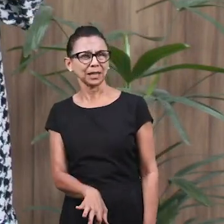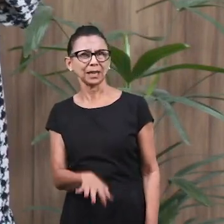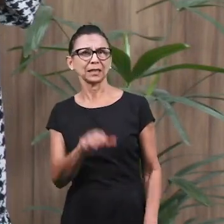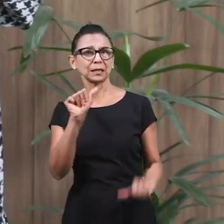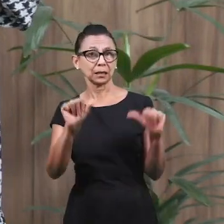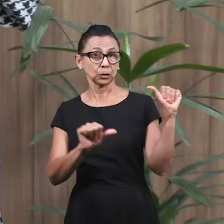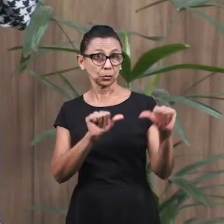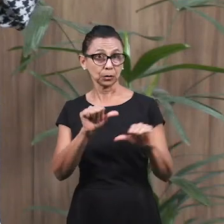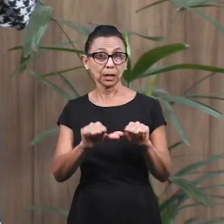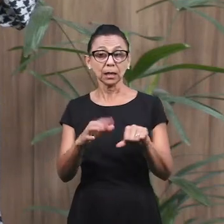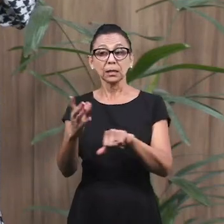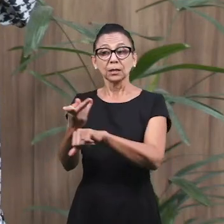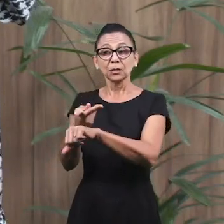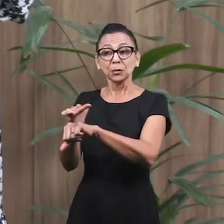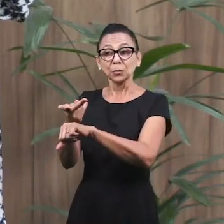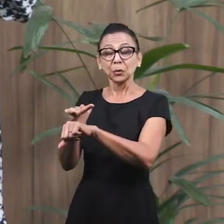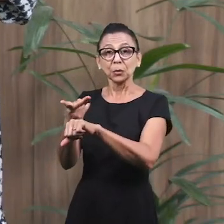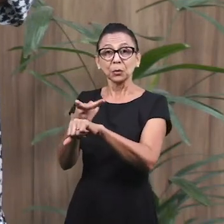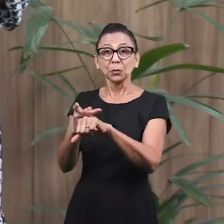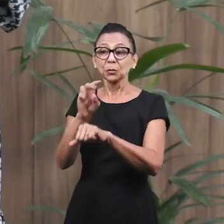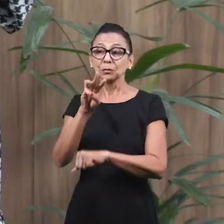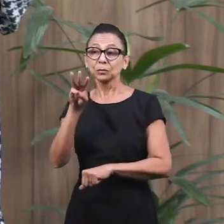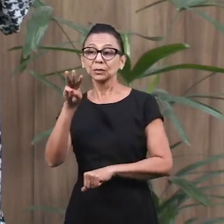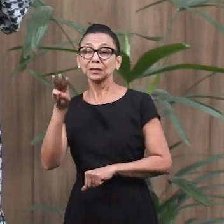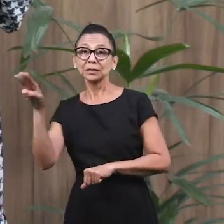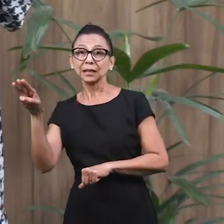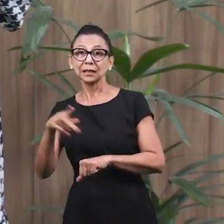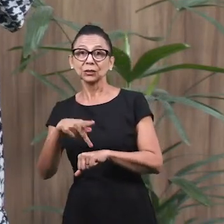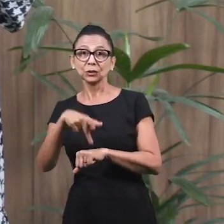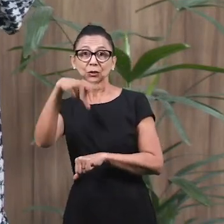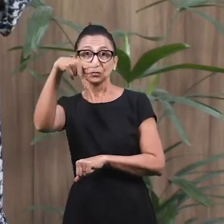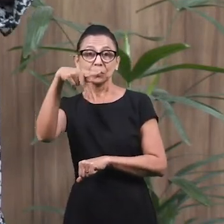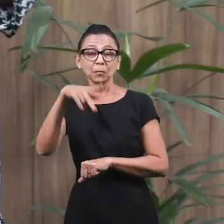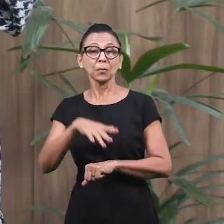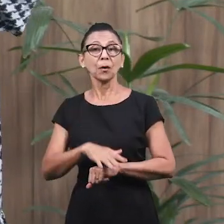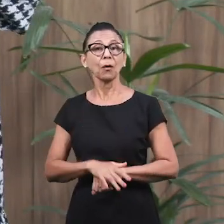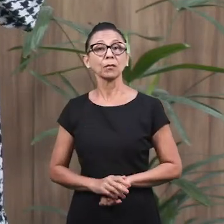прошли институт, но они еще не выбрали